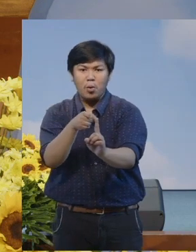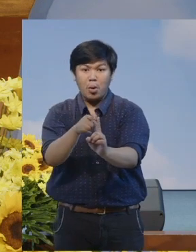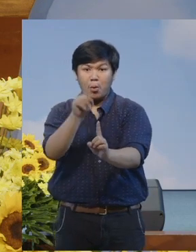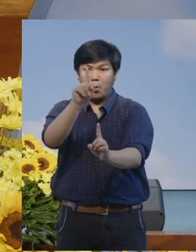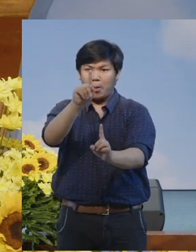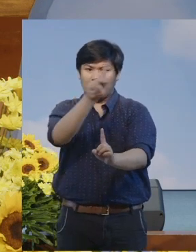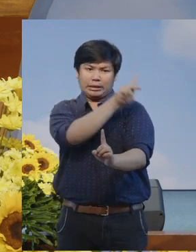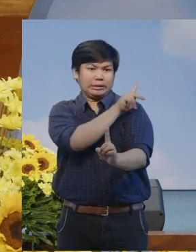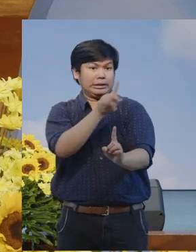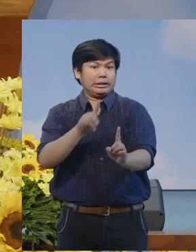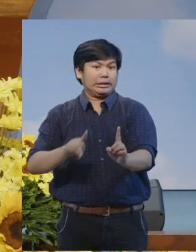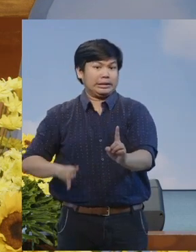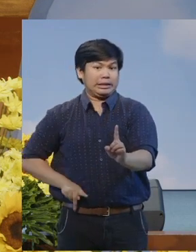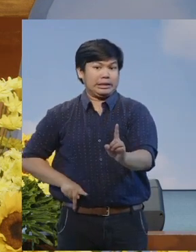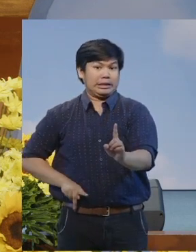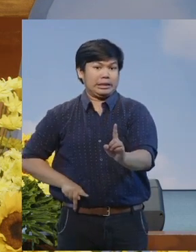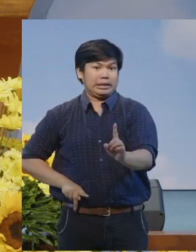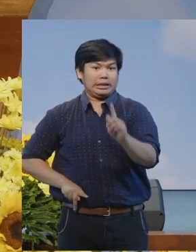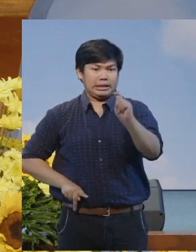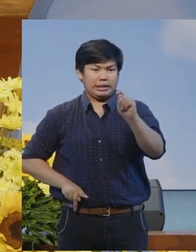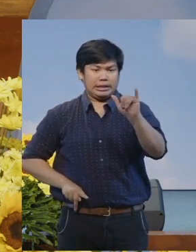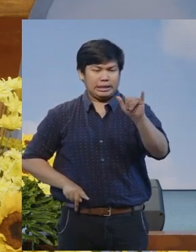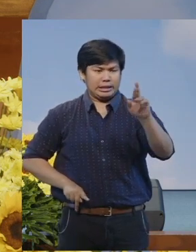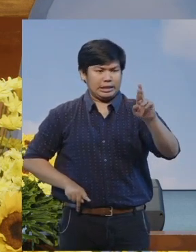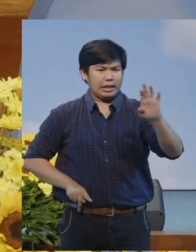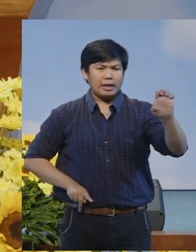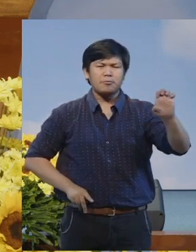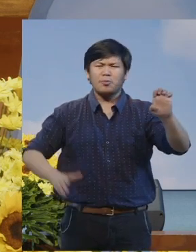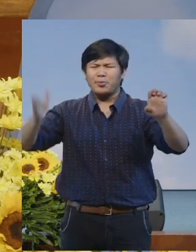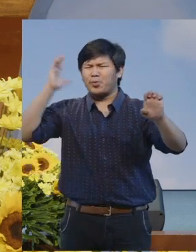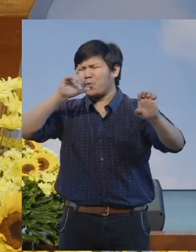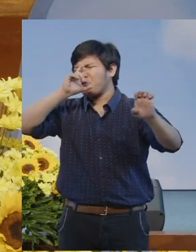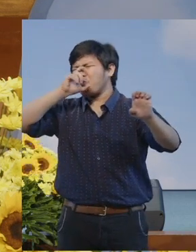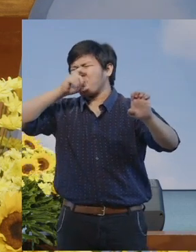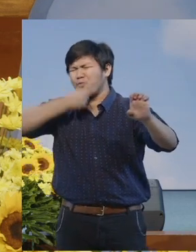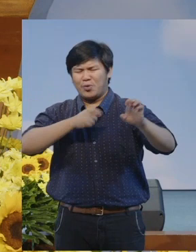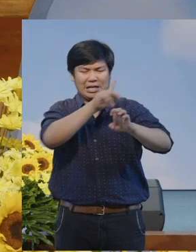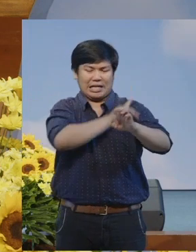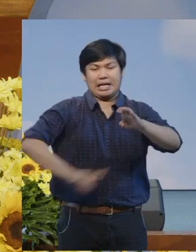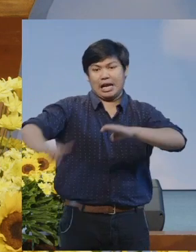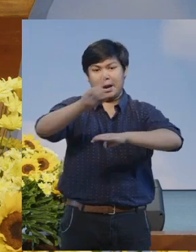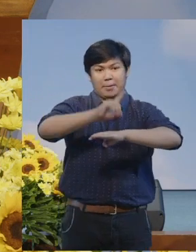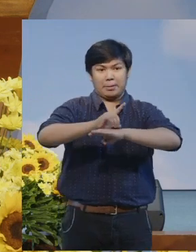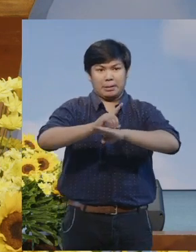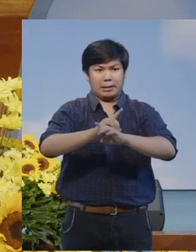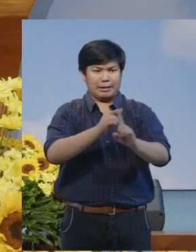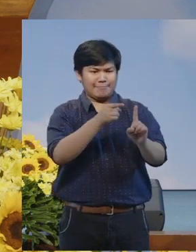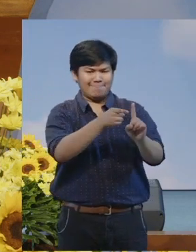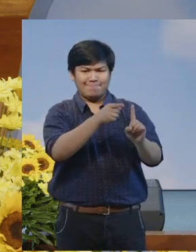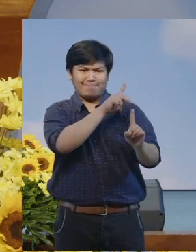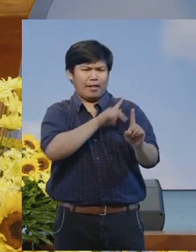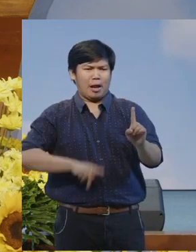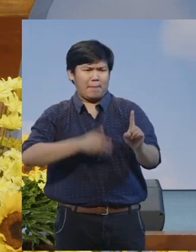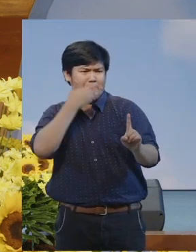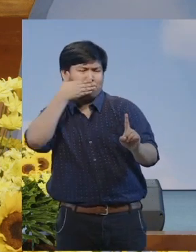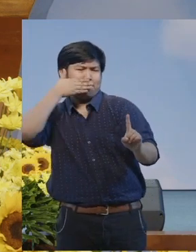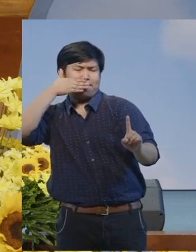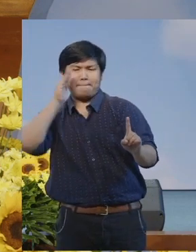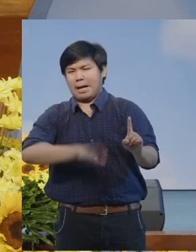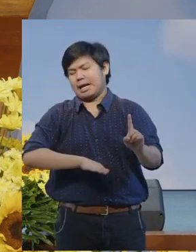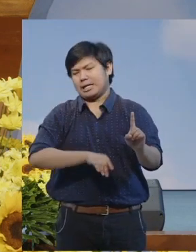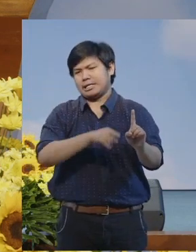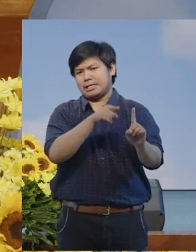hari ng Tyre, T-Y-R-E, the King of Tyre. Isang masamang hari, isang